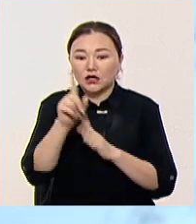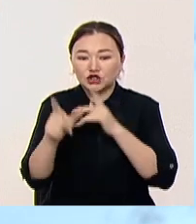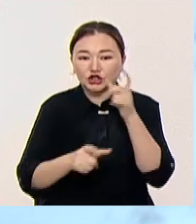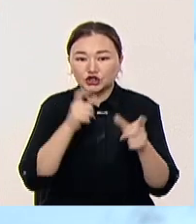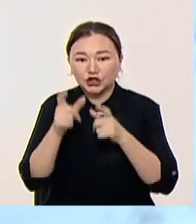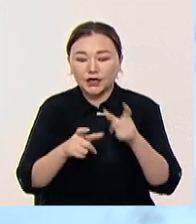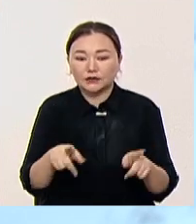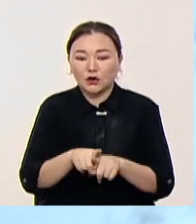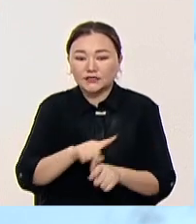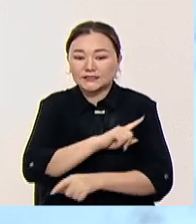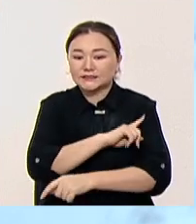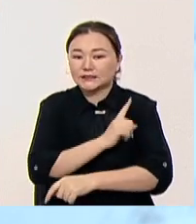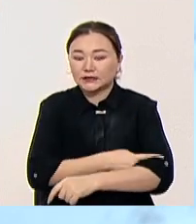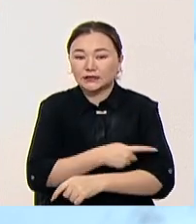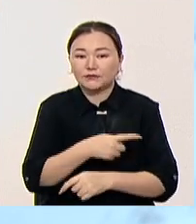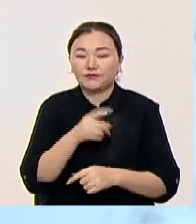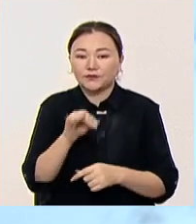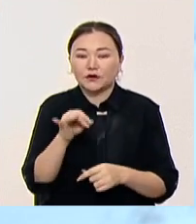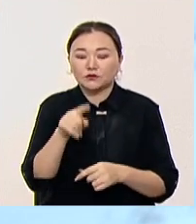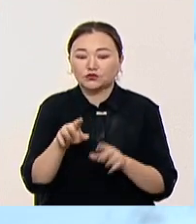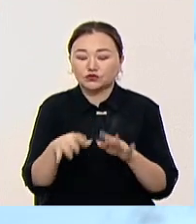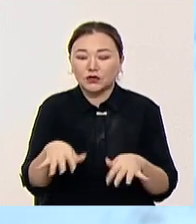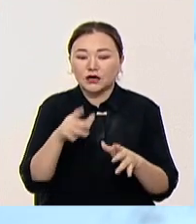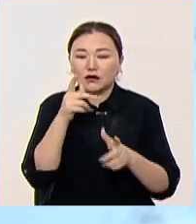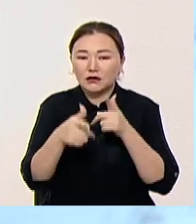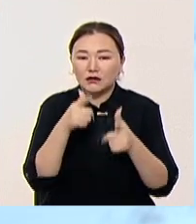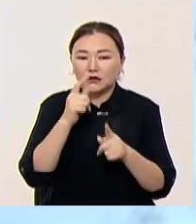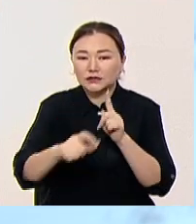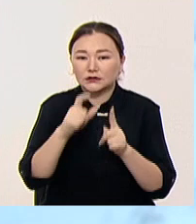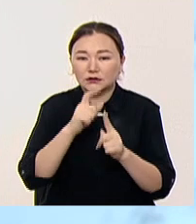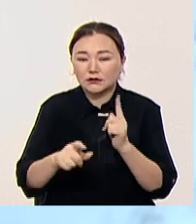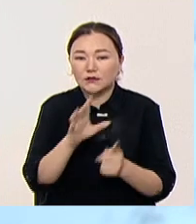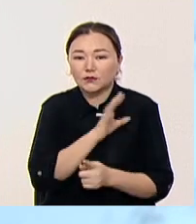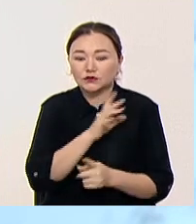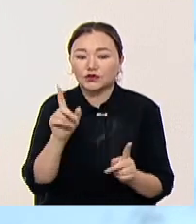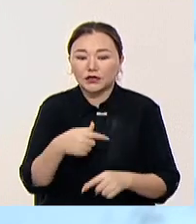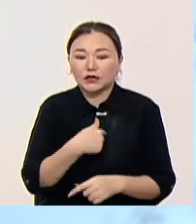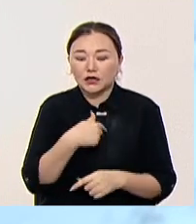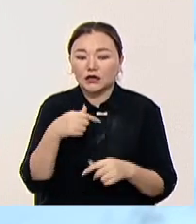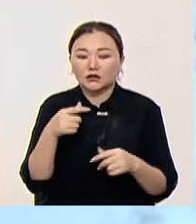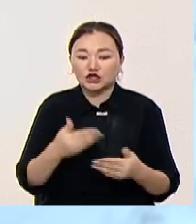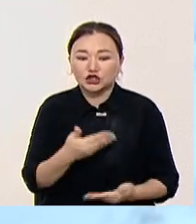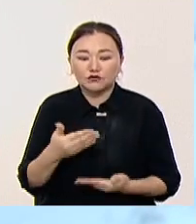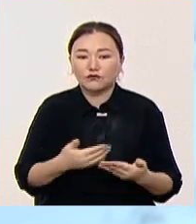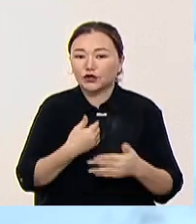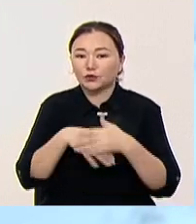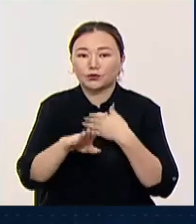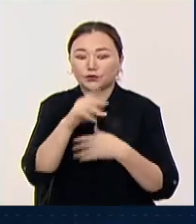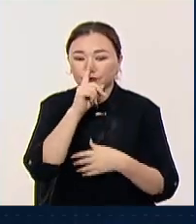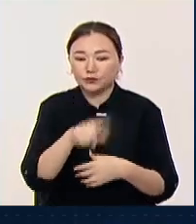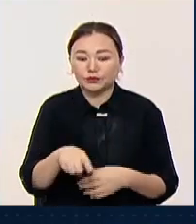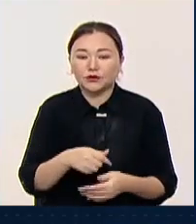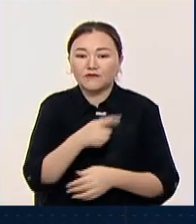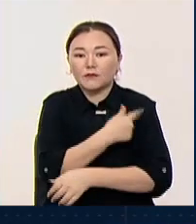такой силой, и там уже шла нецензурная речь о том, что я отсюда живой не уйду.